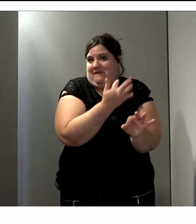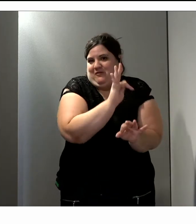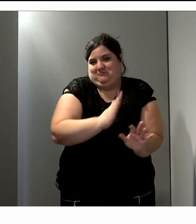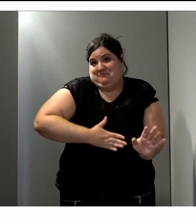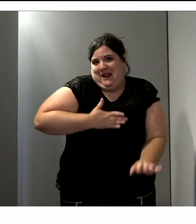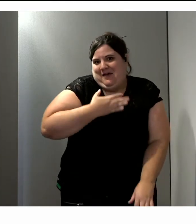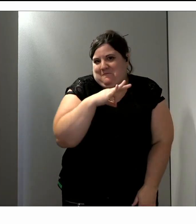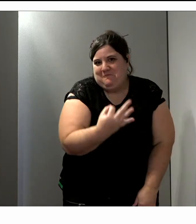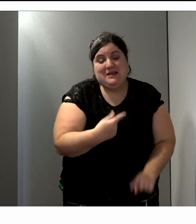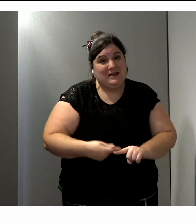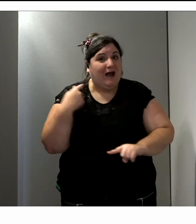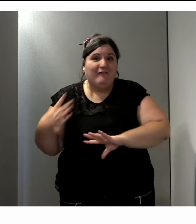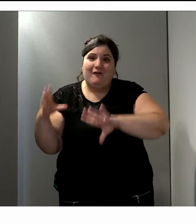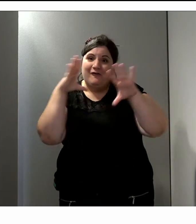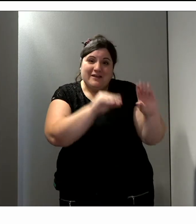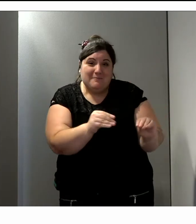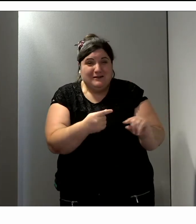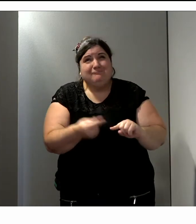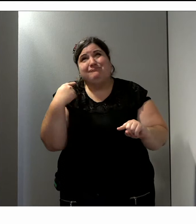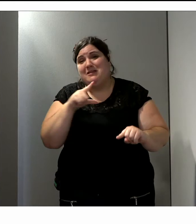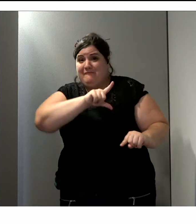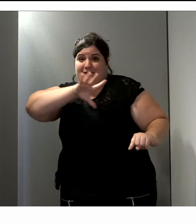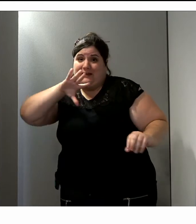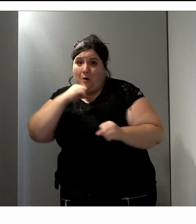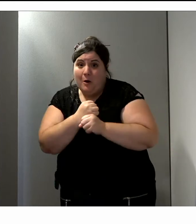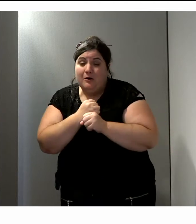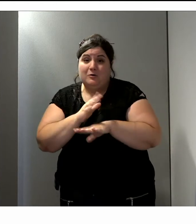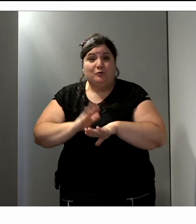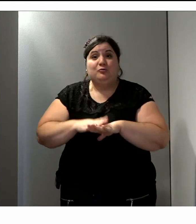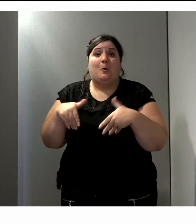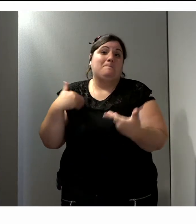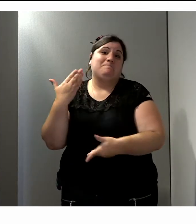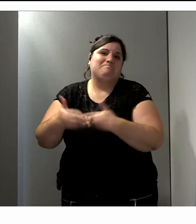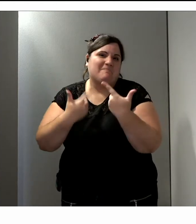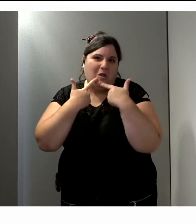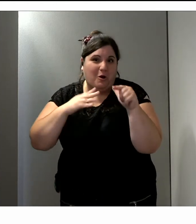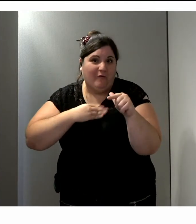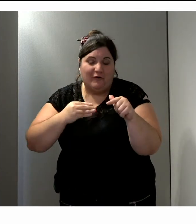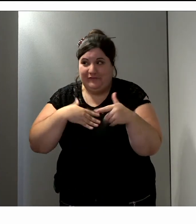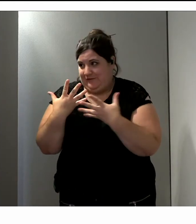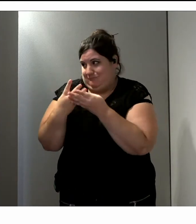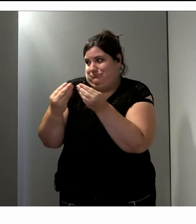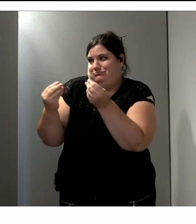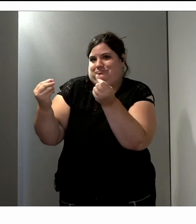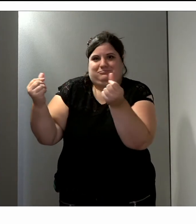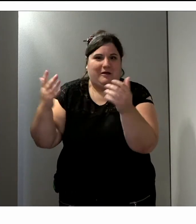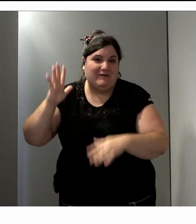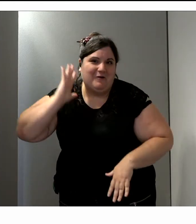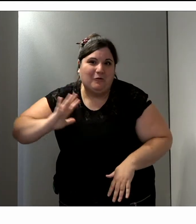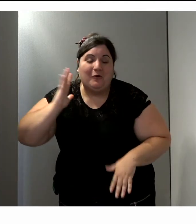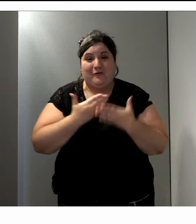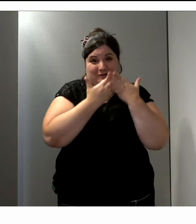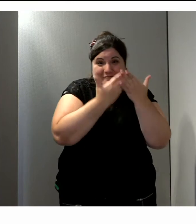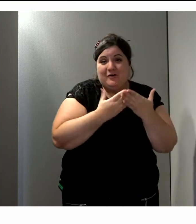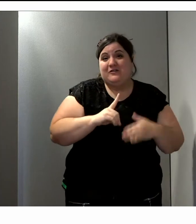ans. Excusez-moi pour mon français parce que c'est vrai que j'ai pas beaucoup d'occasions de pratiquer mon français. Ça fait très longtemps que j'ai fait mon devoir et j'ai habité